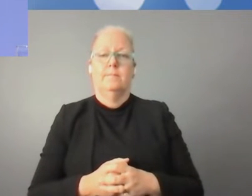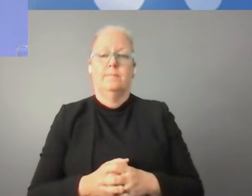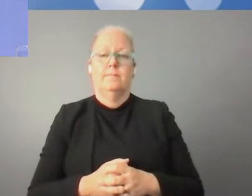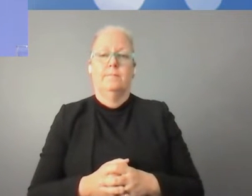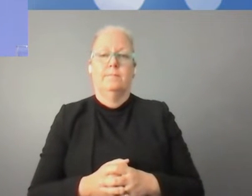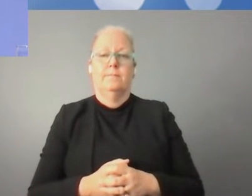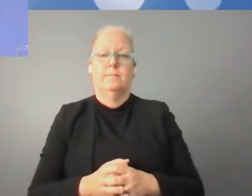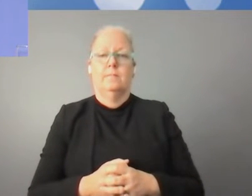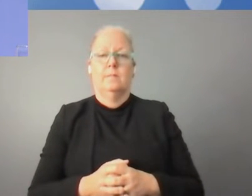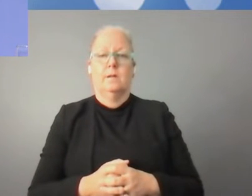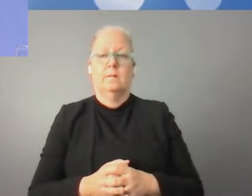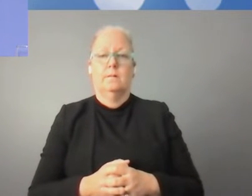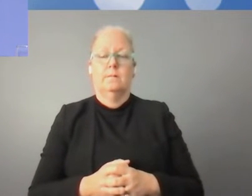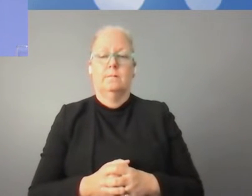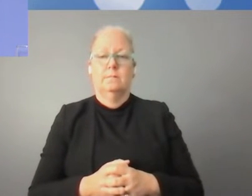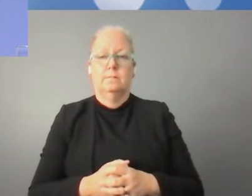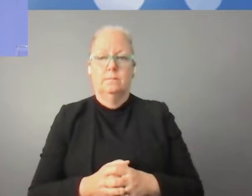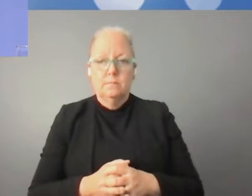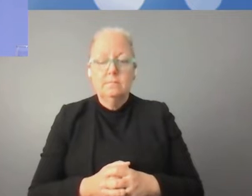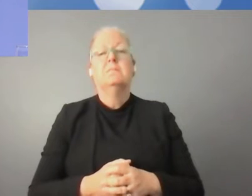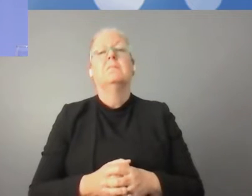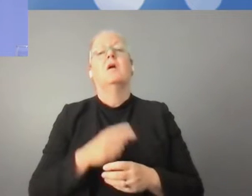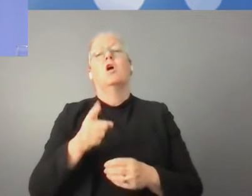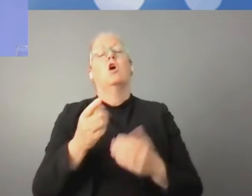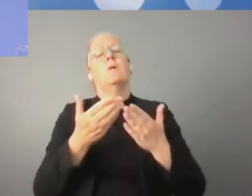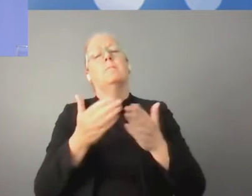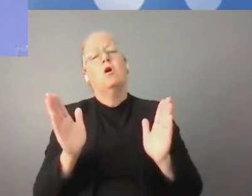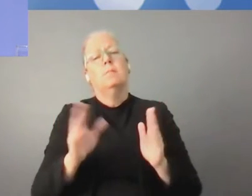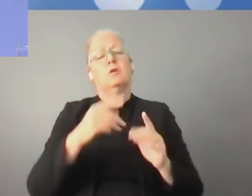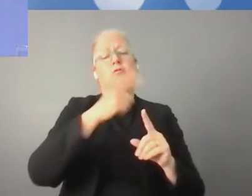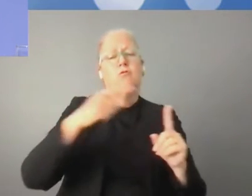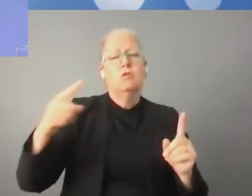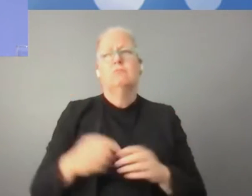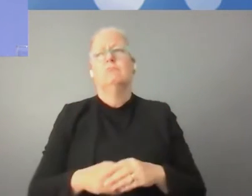общее. Вот тут публичные данные